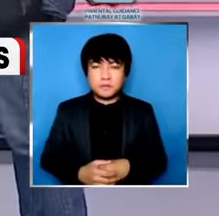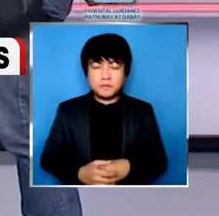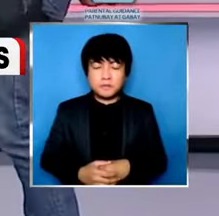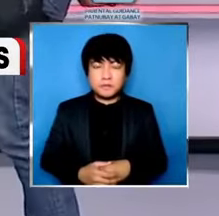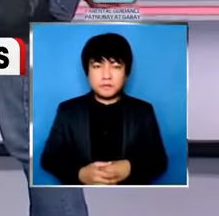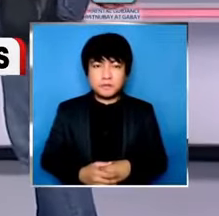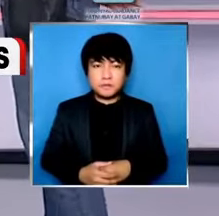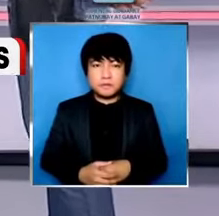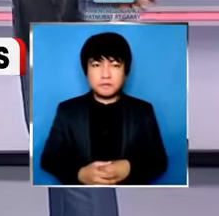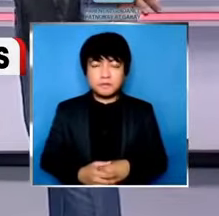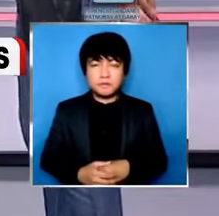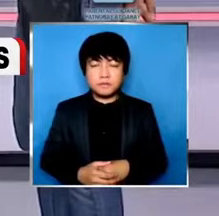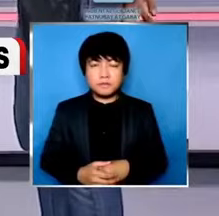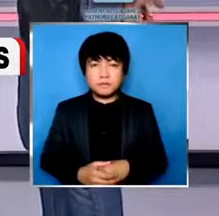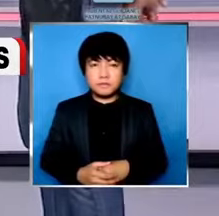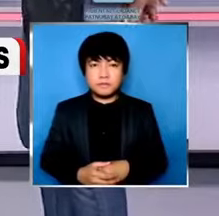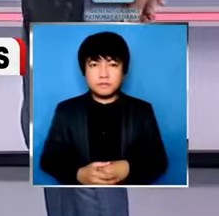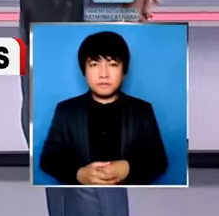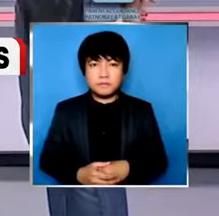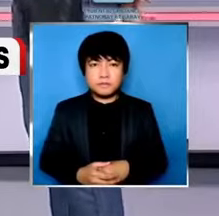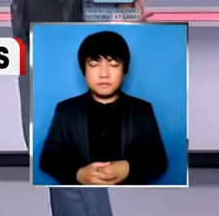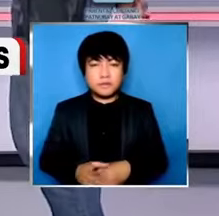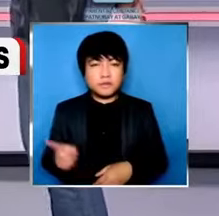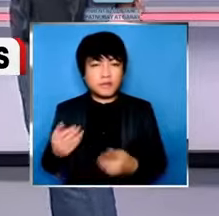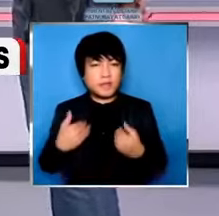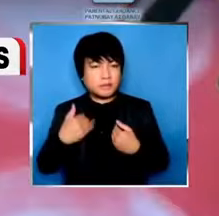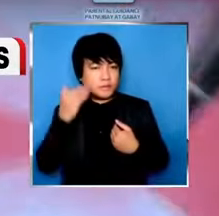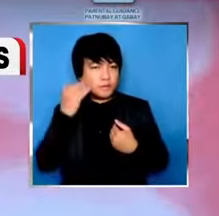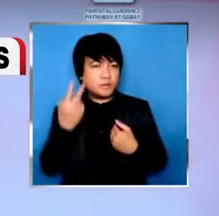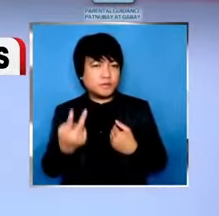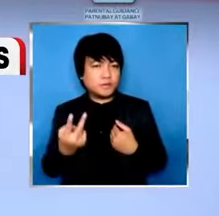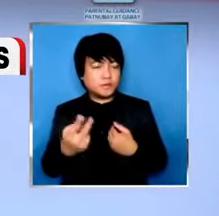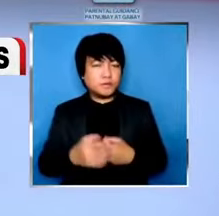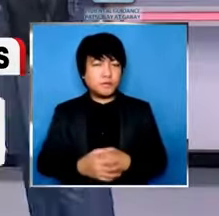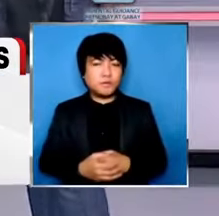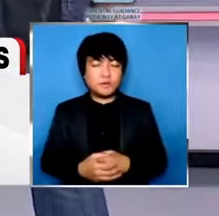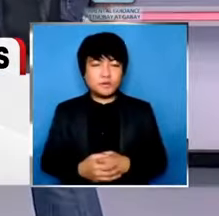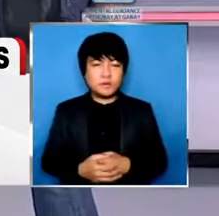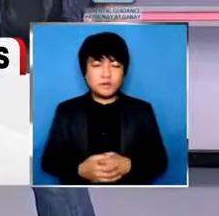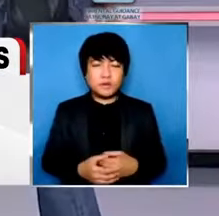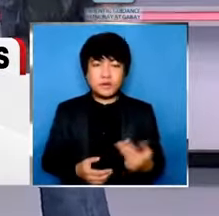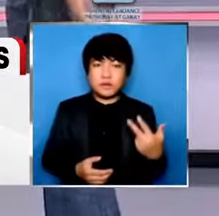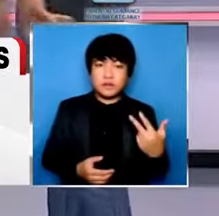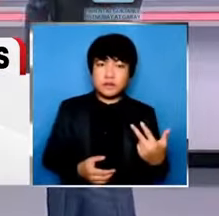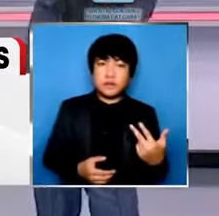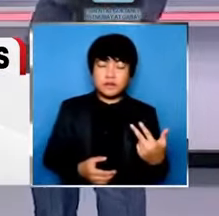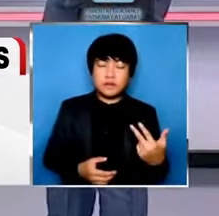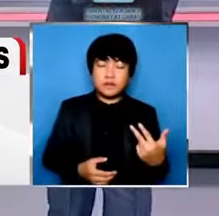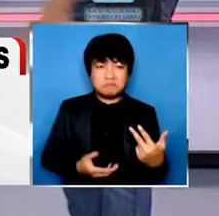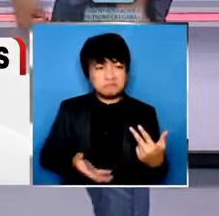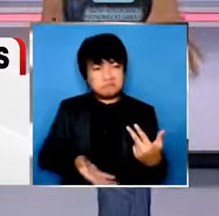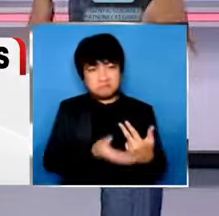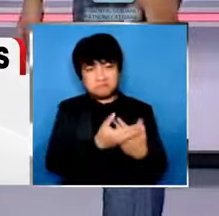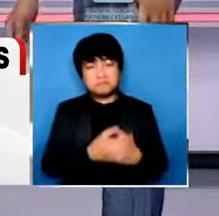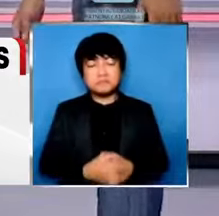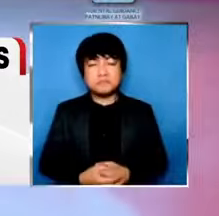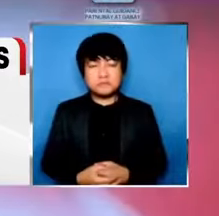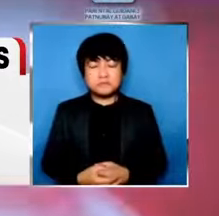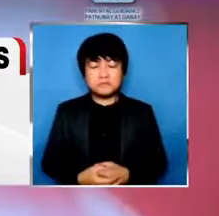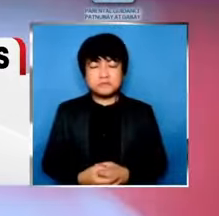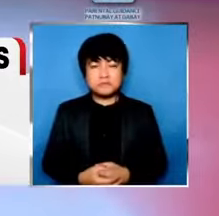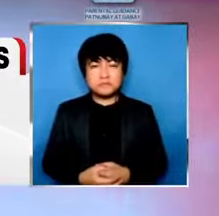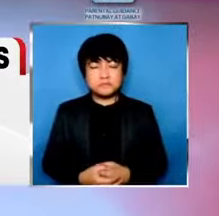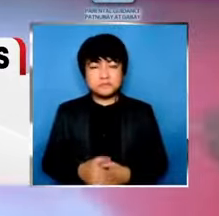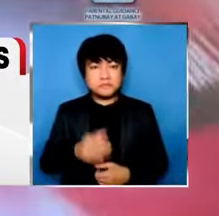May alam akong dalawa. May alam kang dalawa? May alam akong tatlo. Tatlo? Ikaw na ang may alam. Lamang ang babae dyan sa